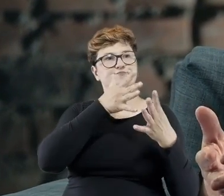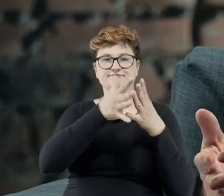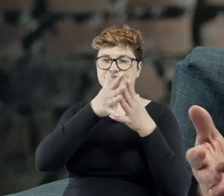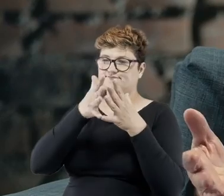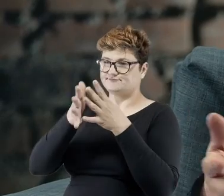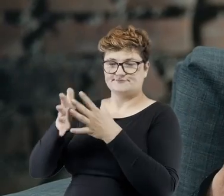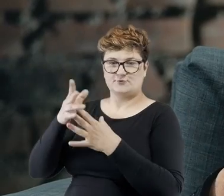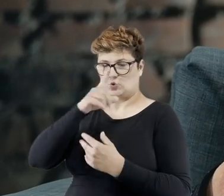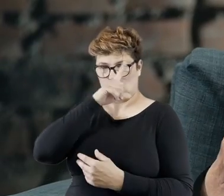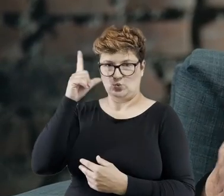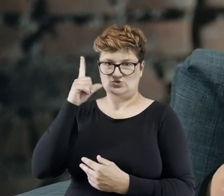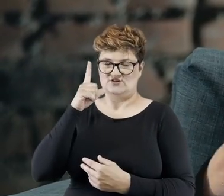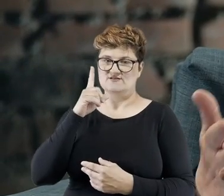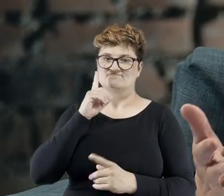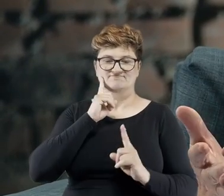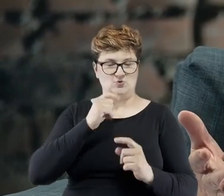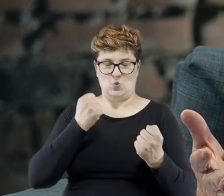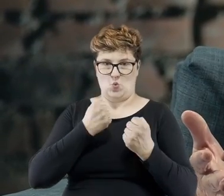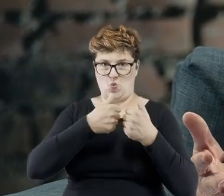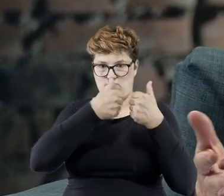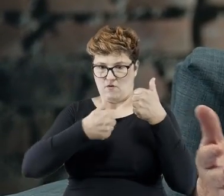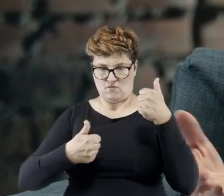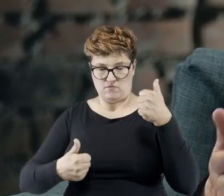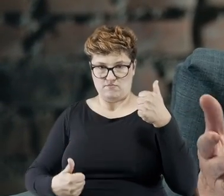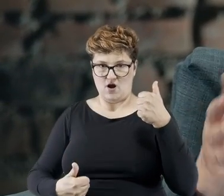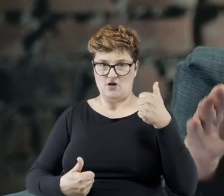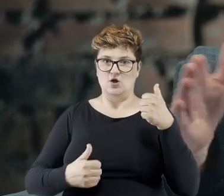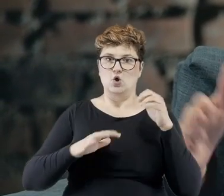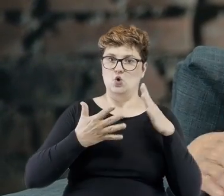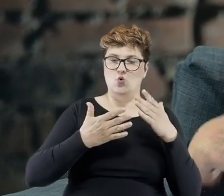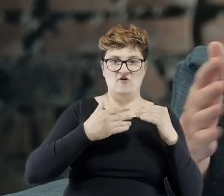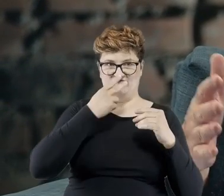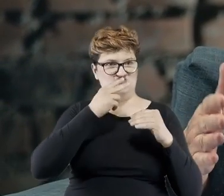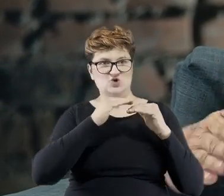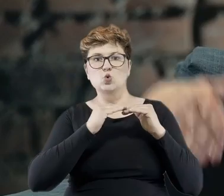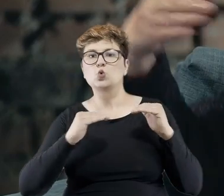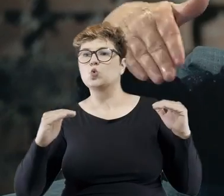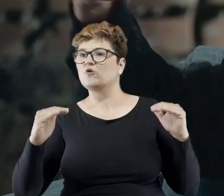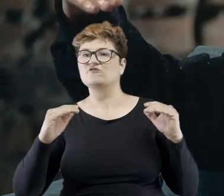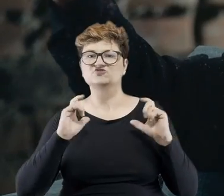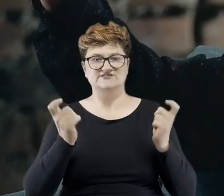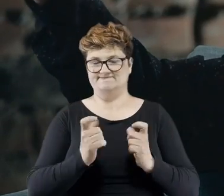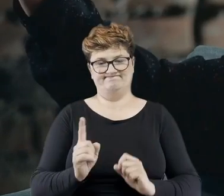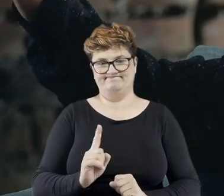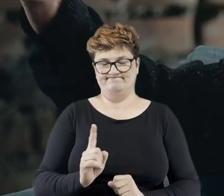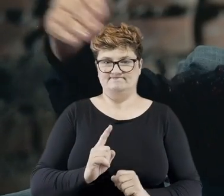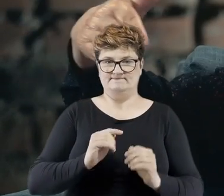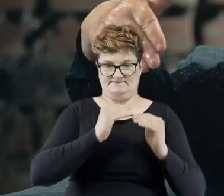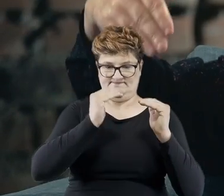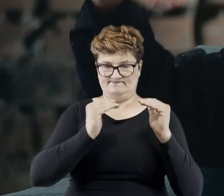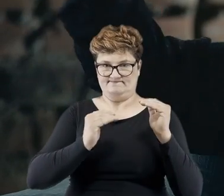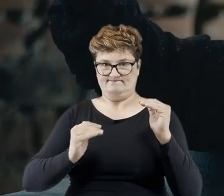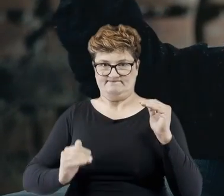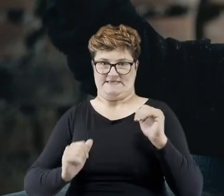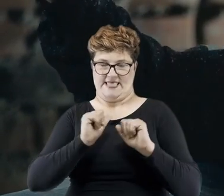ludzi, który jest w gruncie rzeczy bardzo hierarchiczny. Ona widzi ludzi jako głęboko nierównych i tak stawia ich w